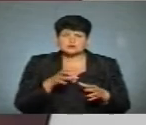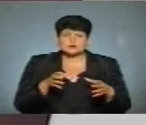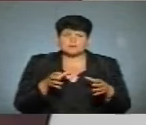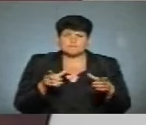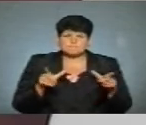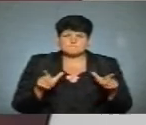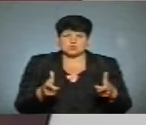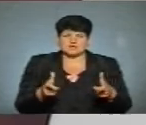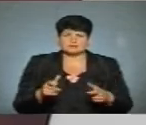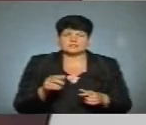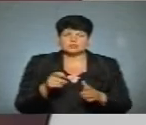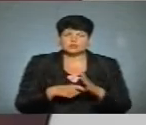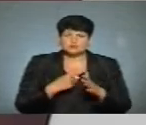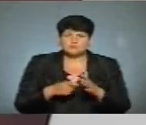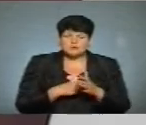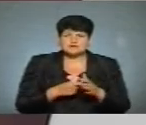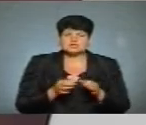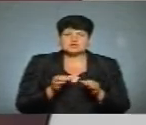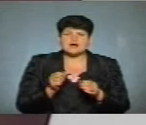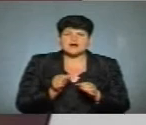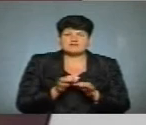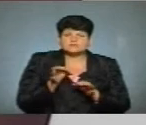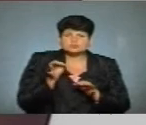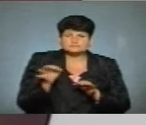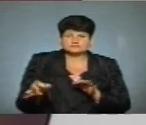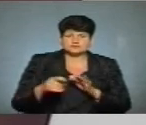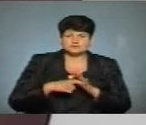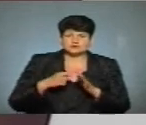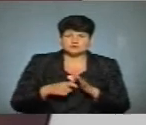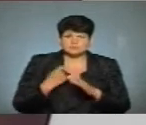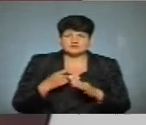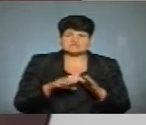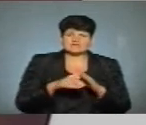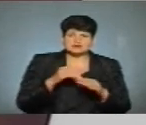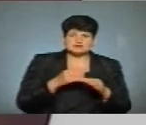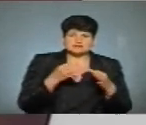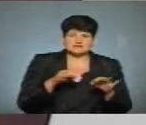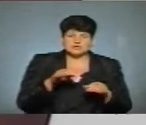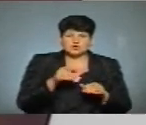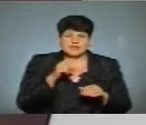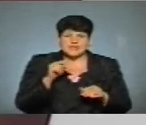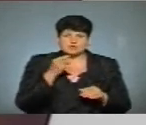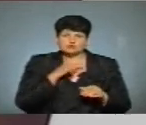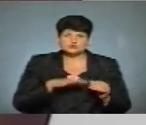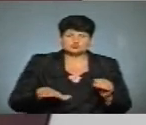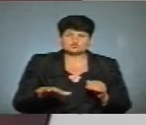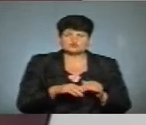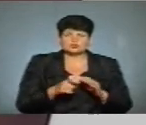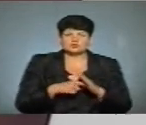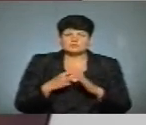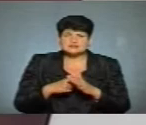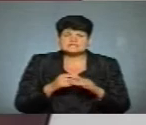надання автономного статусу Донбасу, прийняття законів про амністію, про вибори та про вільну економічну зону на Донбасі,